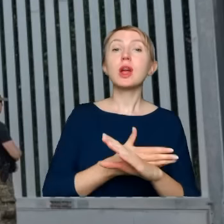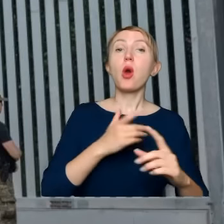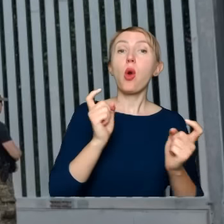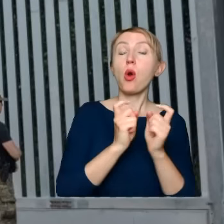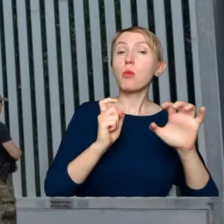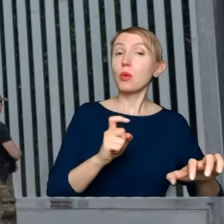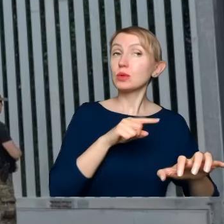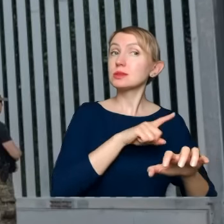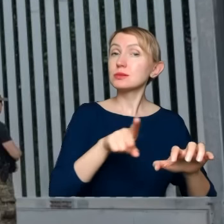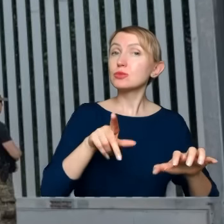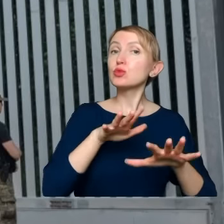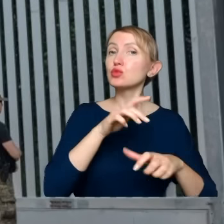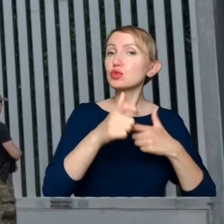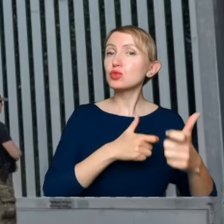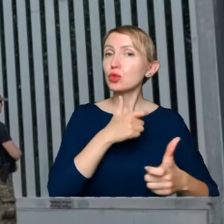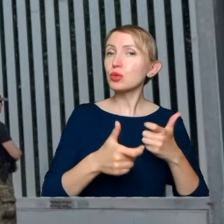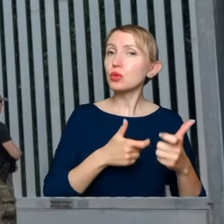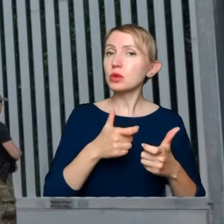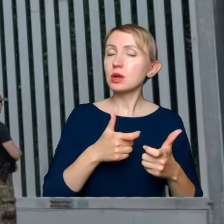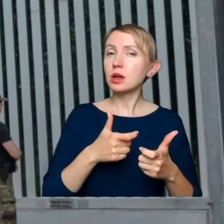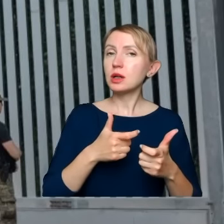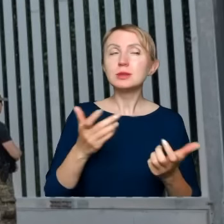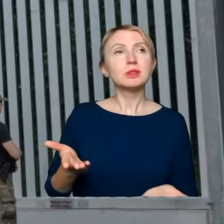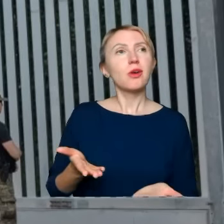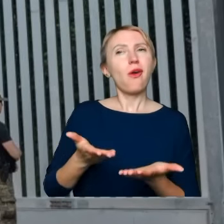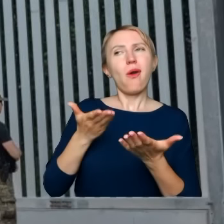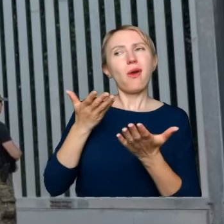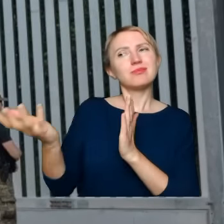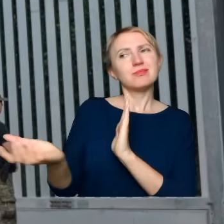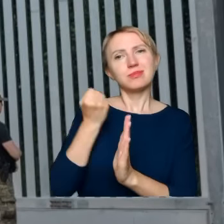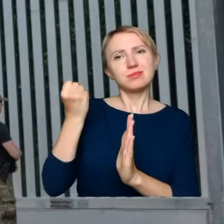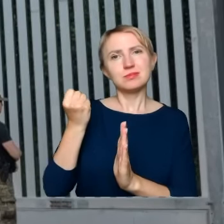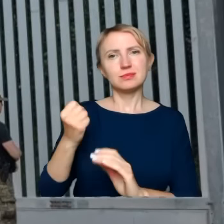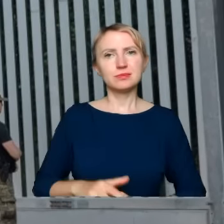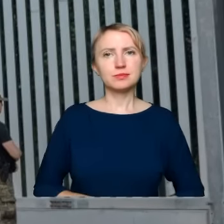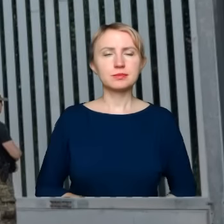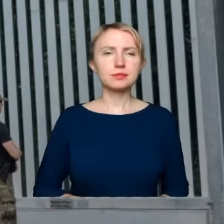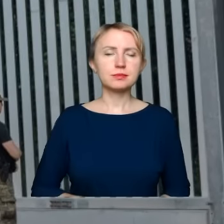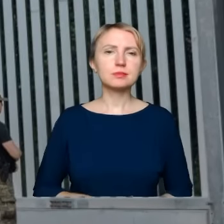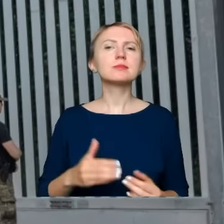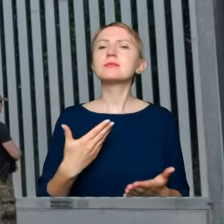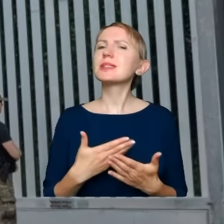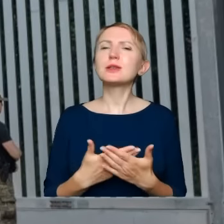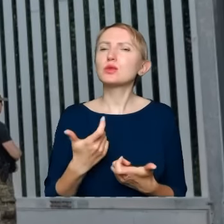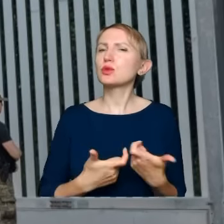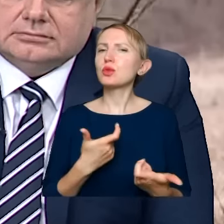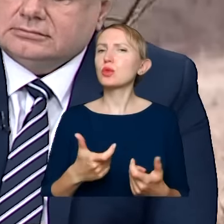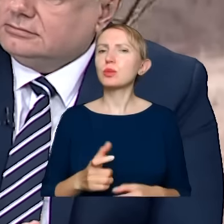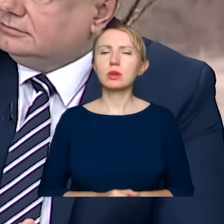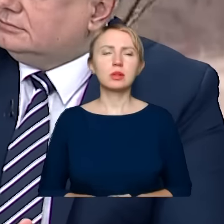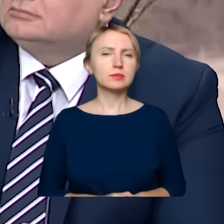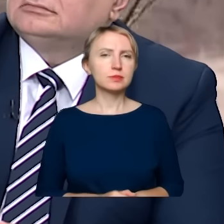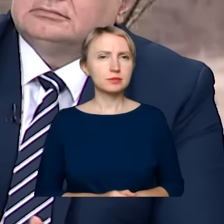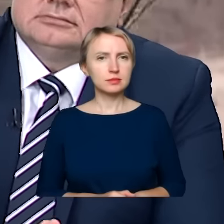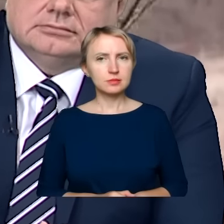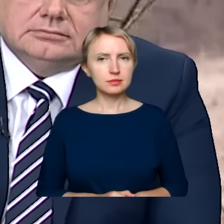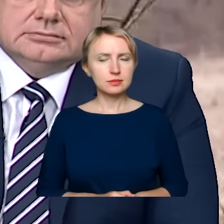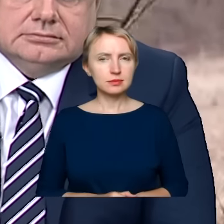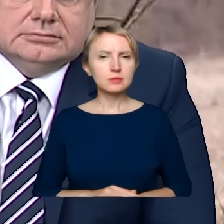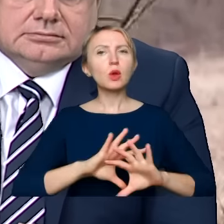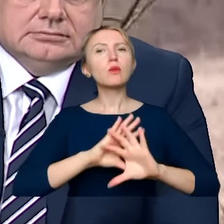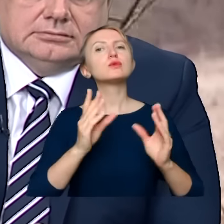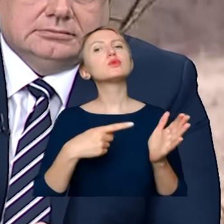dużo zrobiła, żeby tą estymę nadgryźć, podważyć. Dlaczego to robili? Ale to wszystko związane jest w